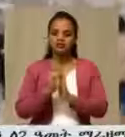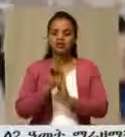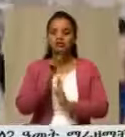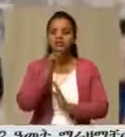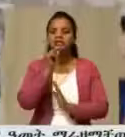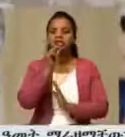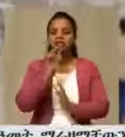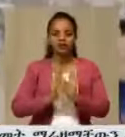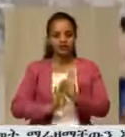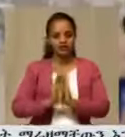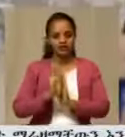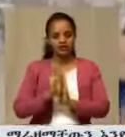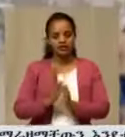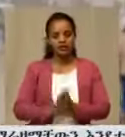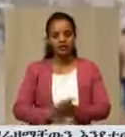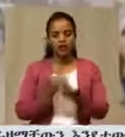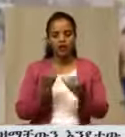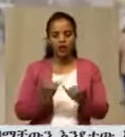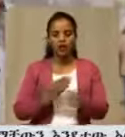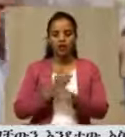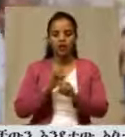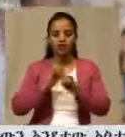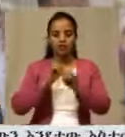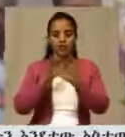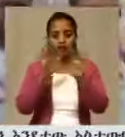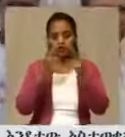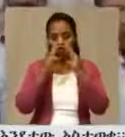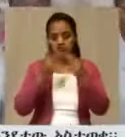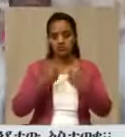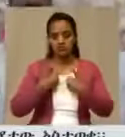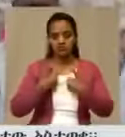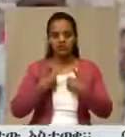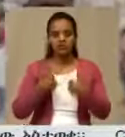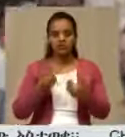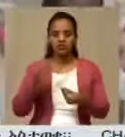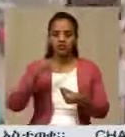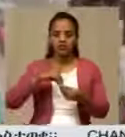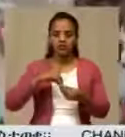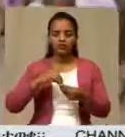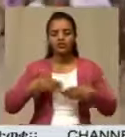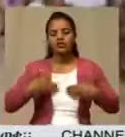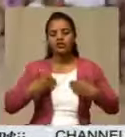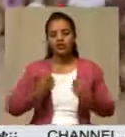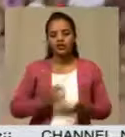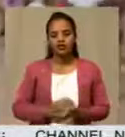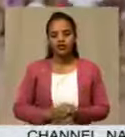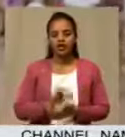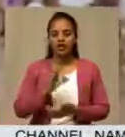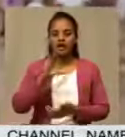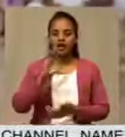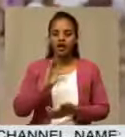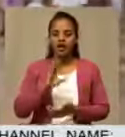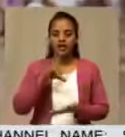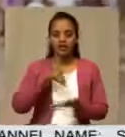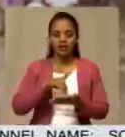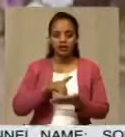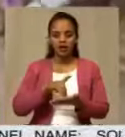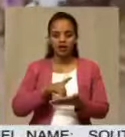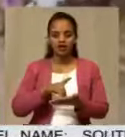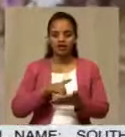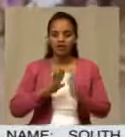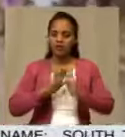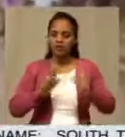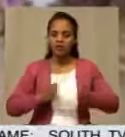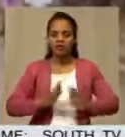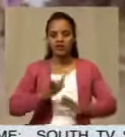ብልጽግናውም እያደገ ካሁን በኋላ ብርሃን እያየን ስላለን የጨመረውን እደሰታለን። እንደ ላሃ ከተማ በሰላማዊ መንገድ